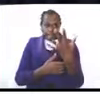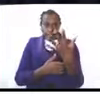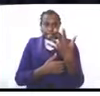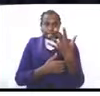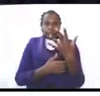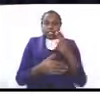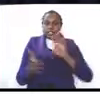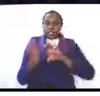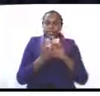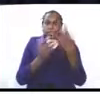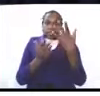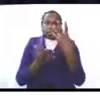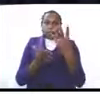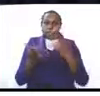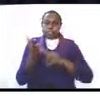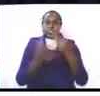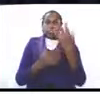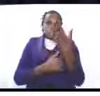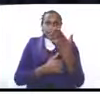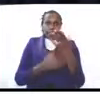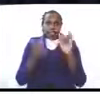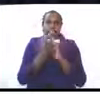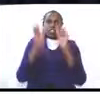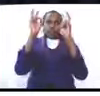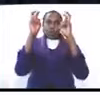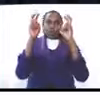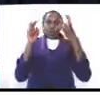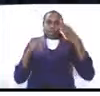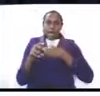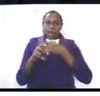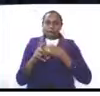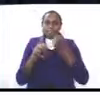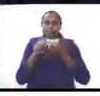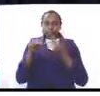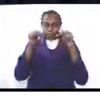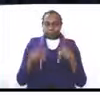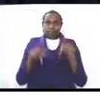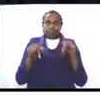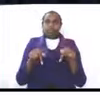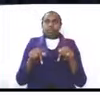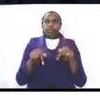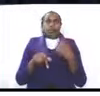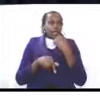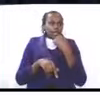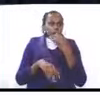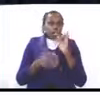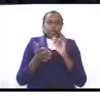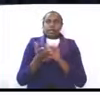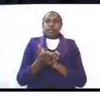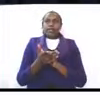4 ambapo mada yetu ya inatoka siku ya leo, tunahimizwa